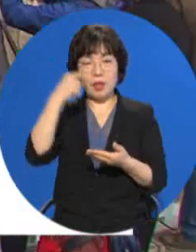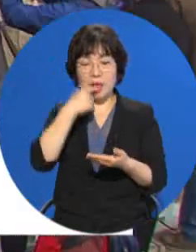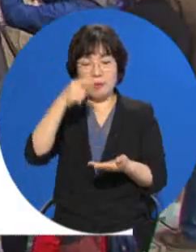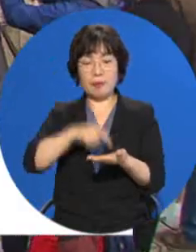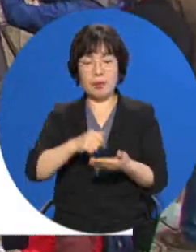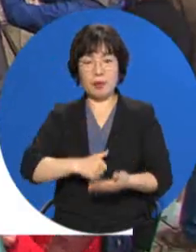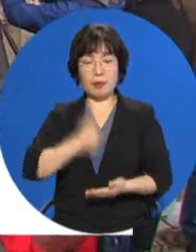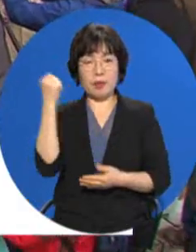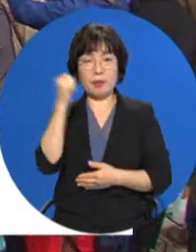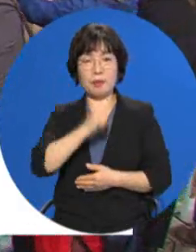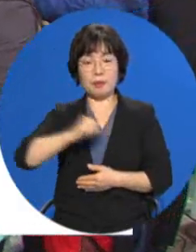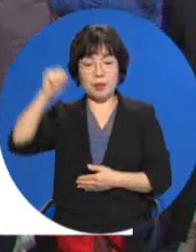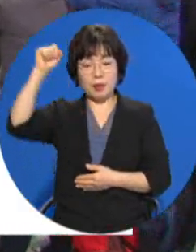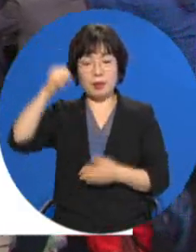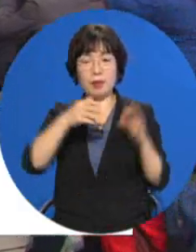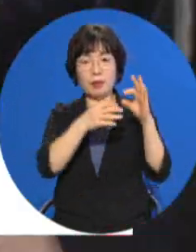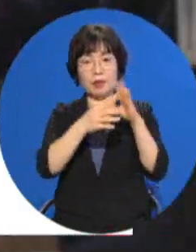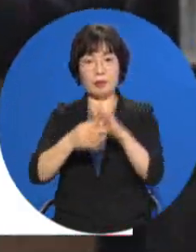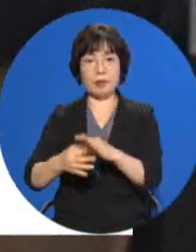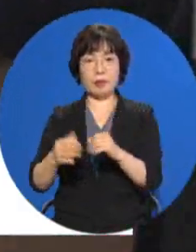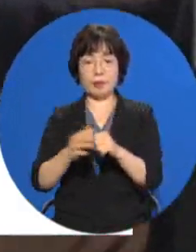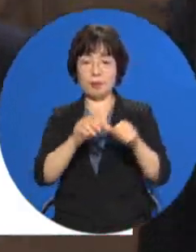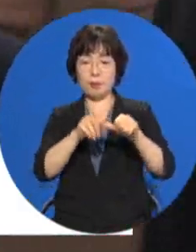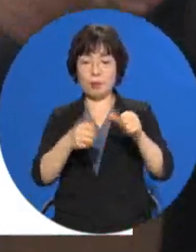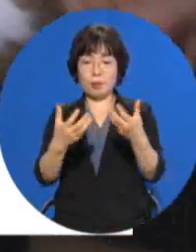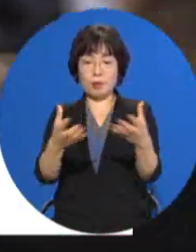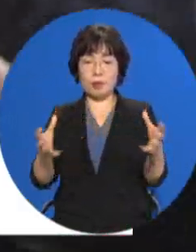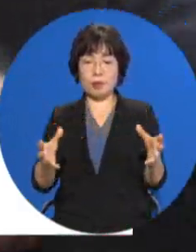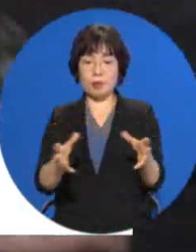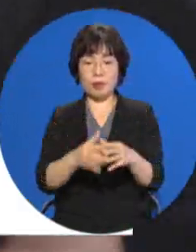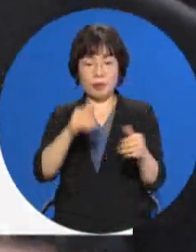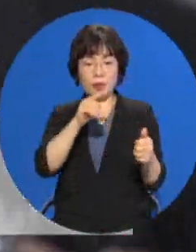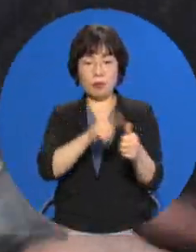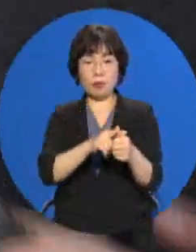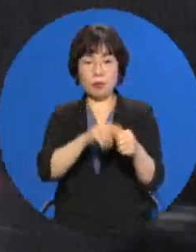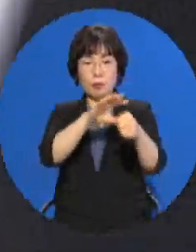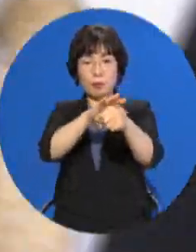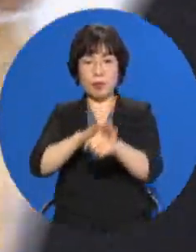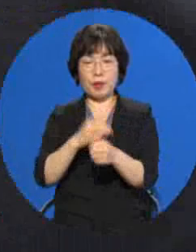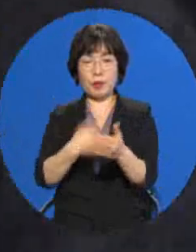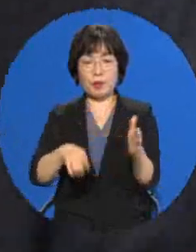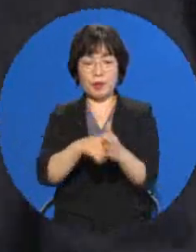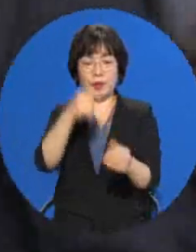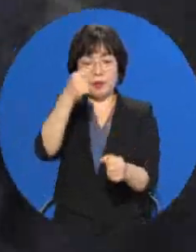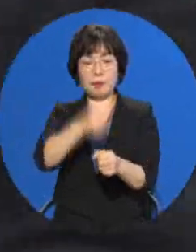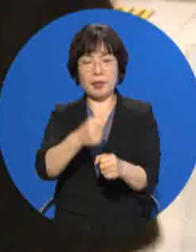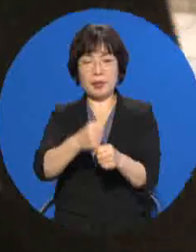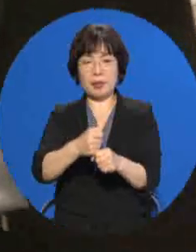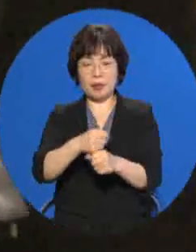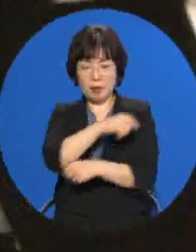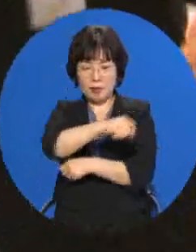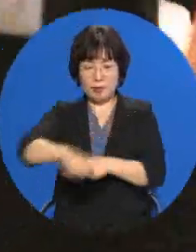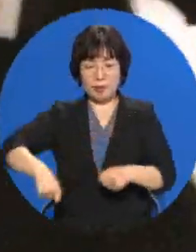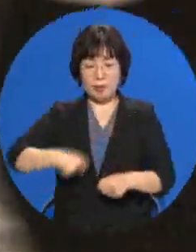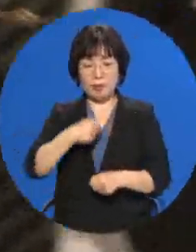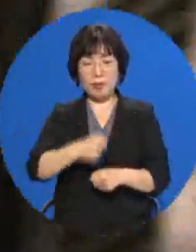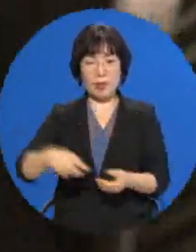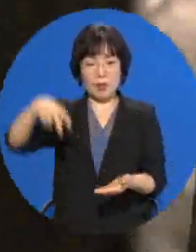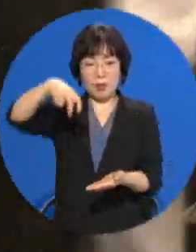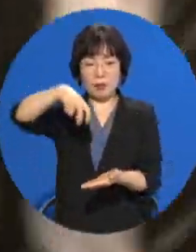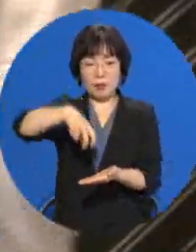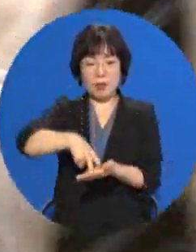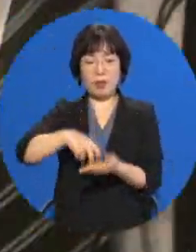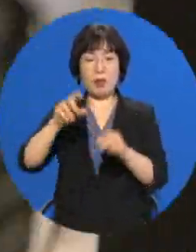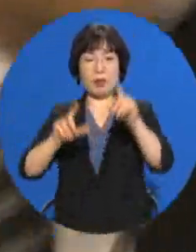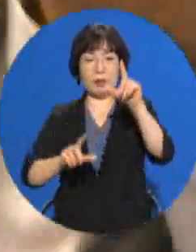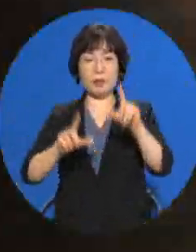밝혔습니다. 전두환 동상은 지난해 5월 단체가 전두환의 구속 수사를 촉구하며 만든 것으로 포승줄에 묶여 무릎을